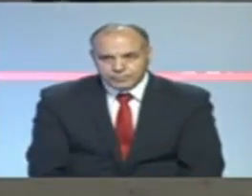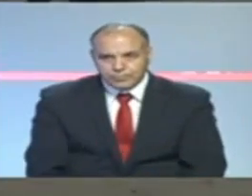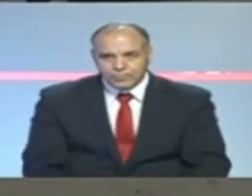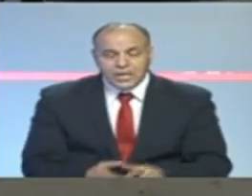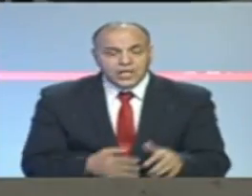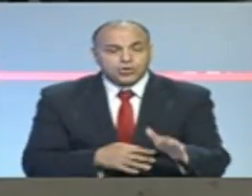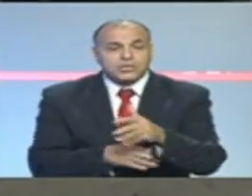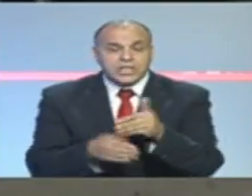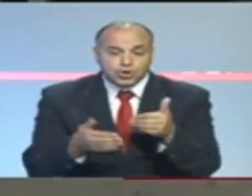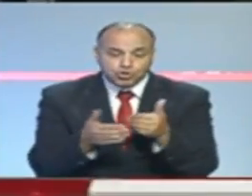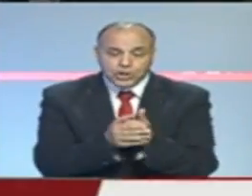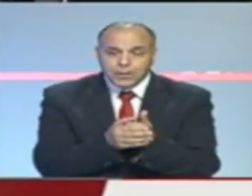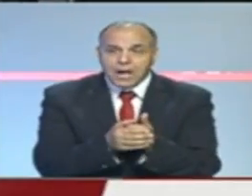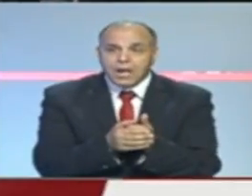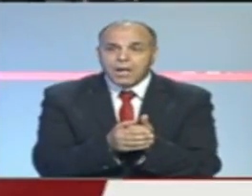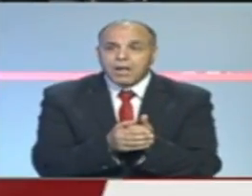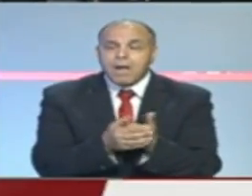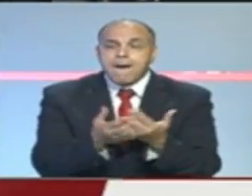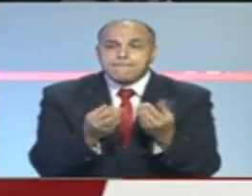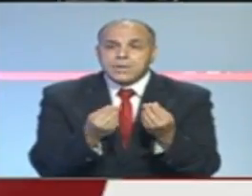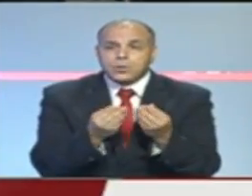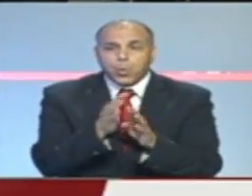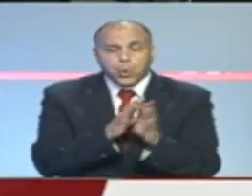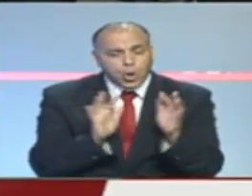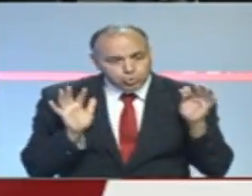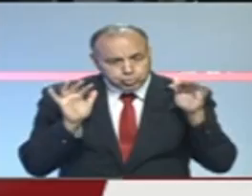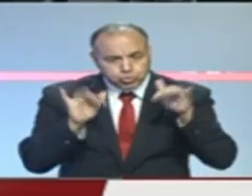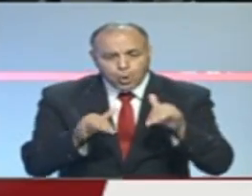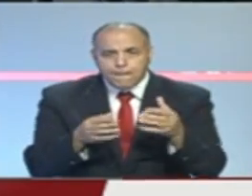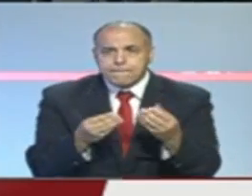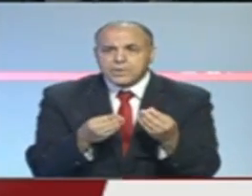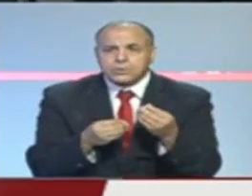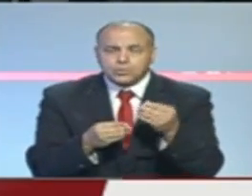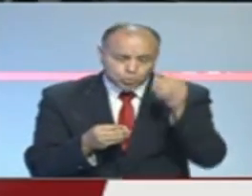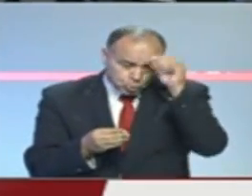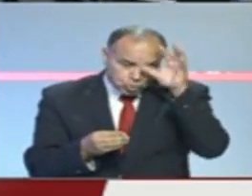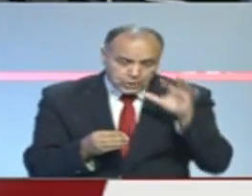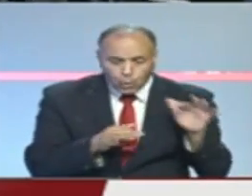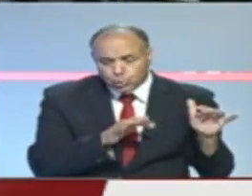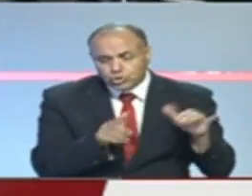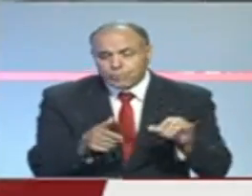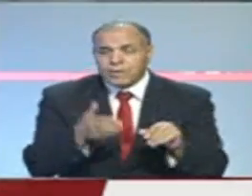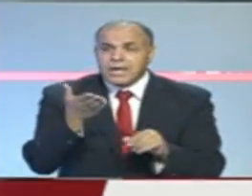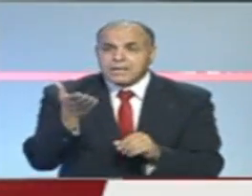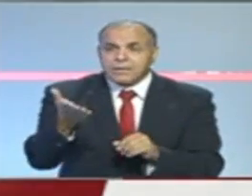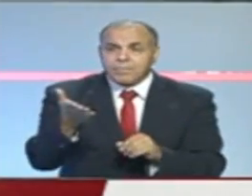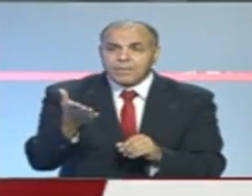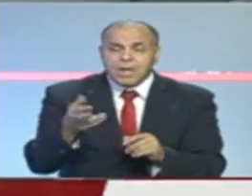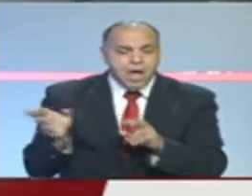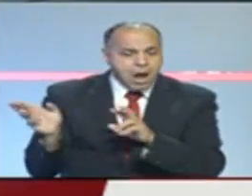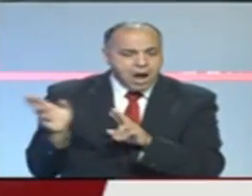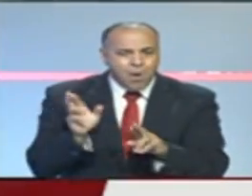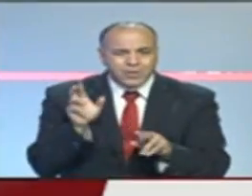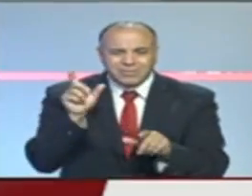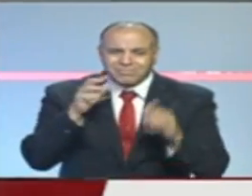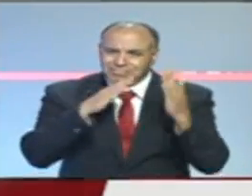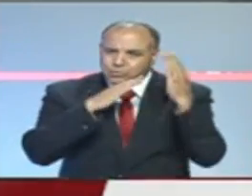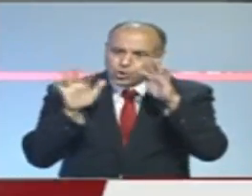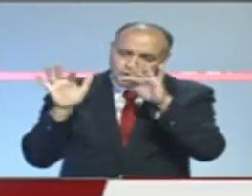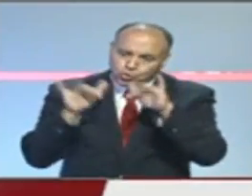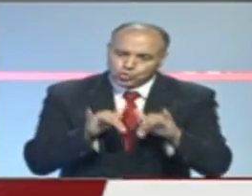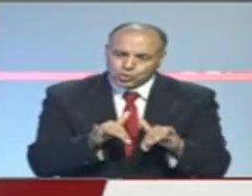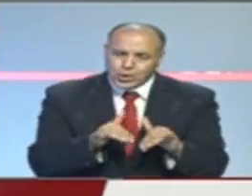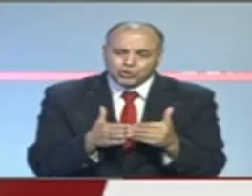في جزيرة جربة، وأمام ارتفاع أعداد الوافدين إليها من مختلف جهات البلاد وعودة المهاجرين